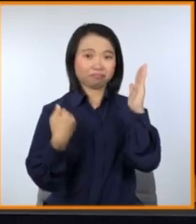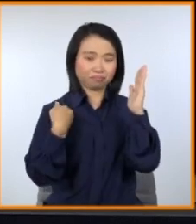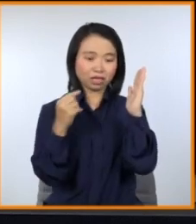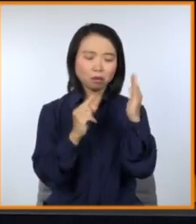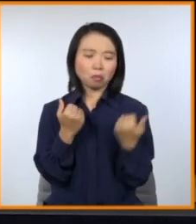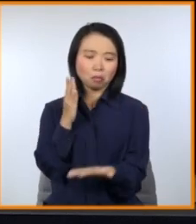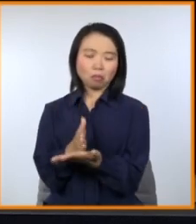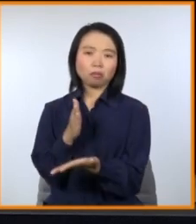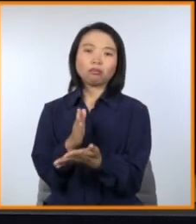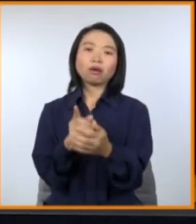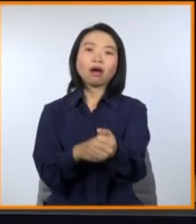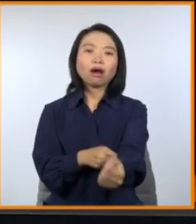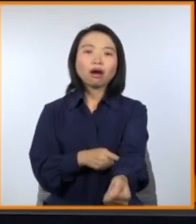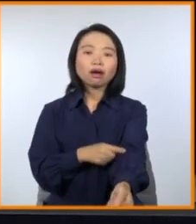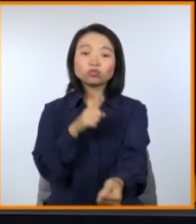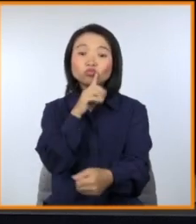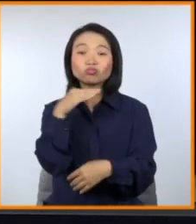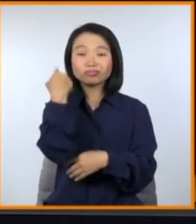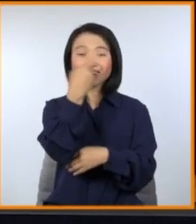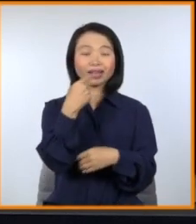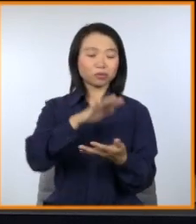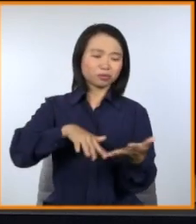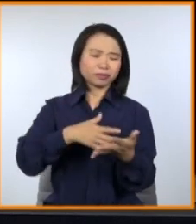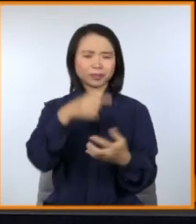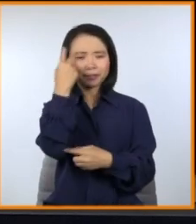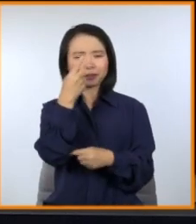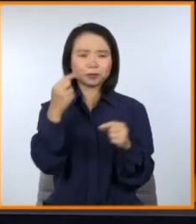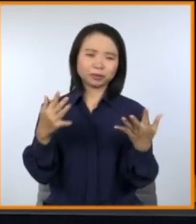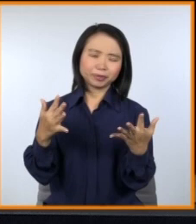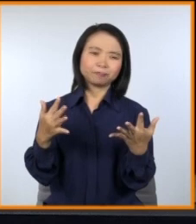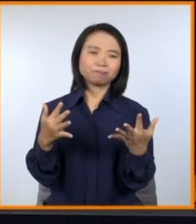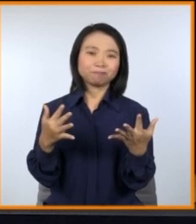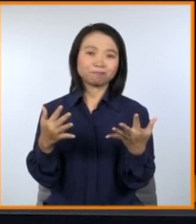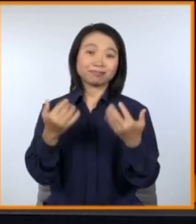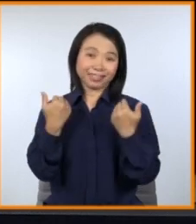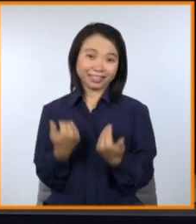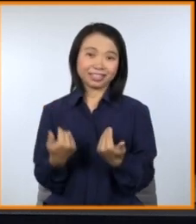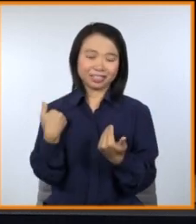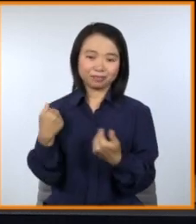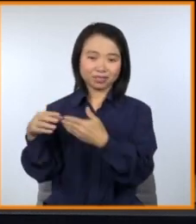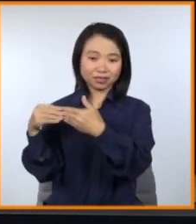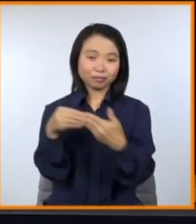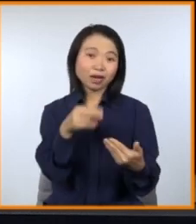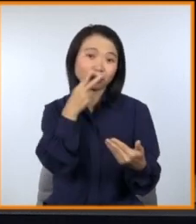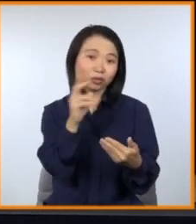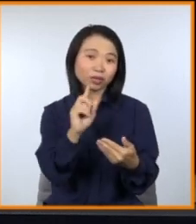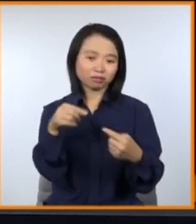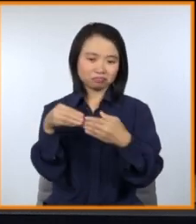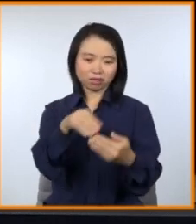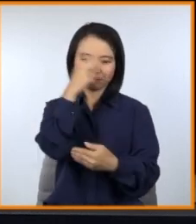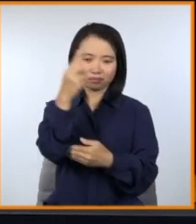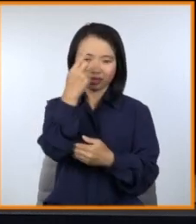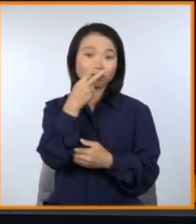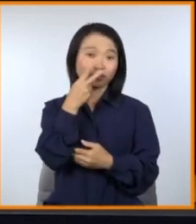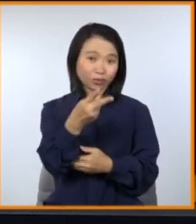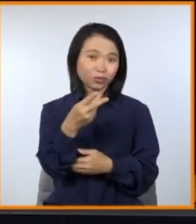ในช่วงวันหยุดยาวนี้ค่ะถ้าเกิดว่าใครยังไม่มีแพลนที่จะเดินทางท่องเที่ยวไปไหนนะคะตอนนี้ไดโนเสาร์แพลเน็ตเป็นอีกหนึ่งสถานที่ท่องเที่ยวที่ก